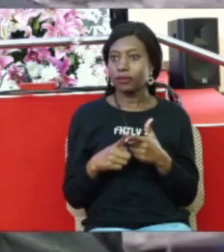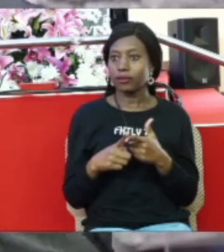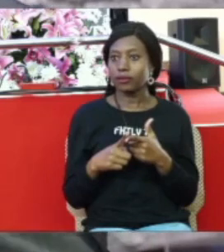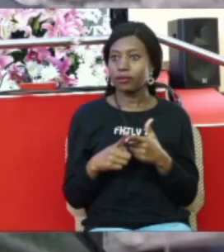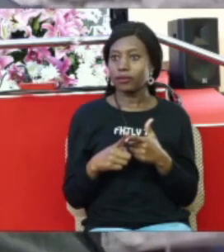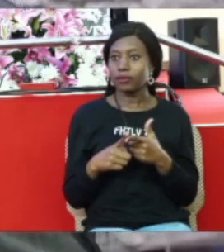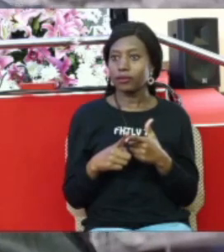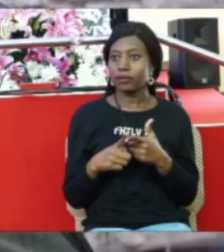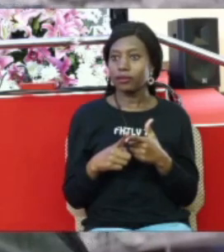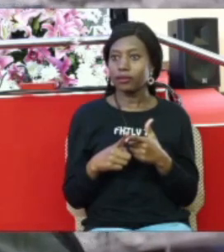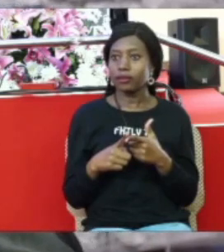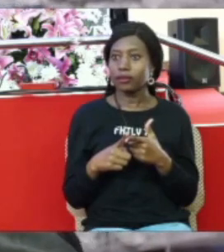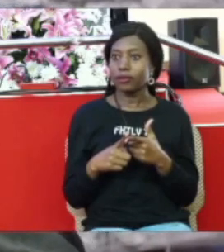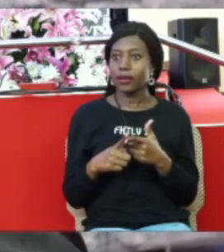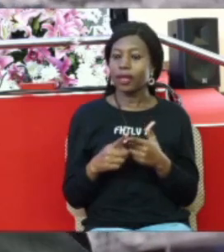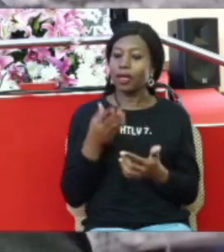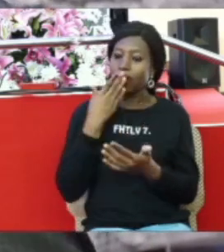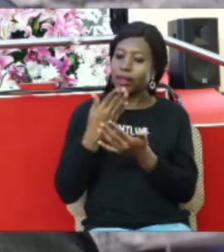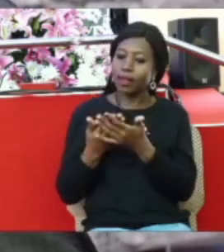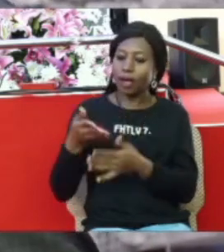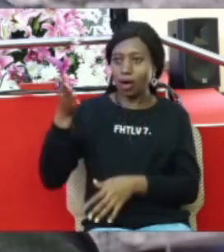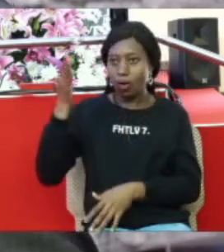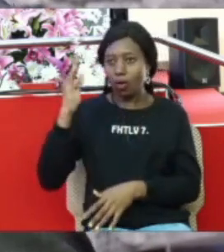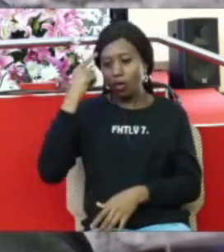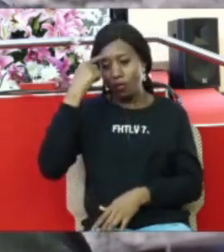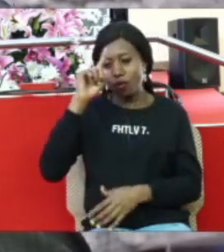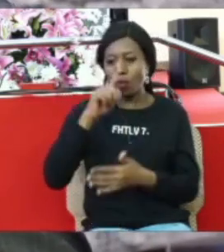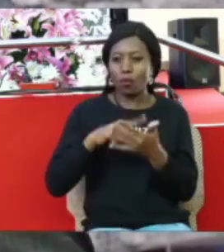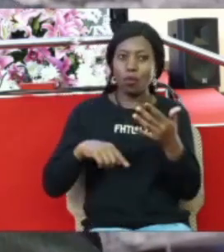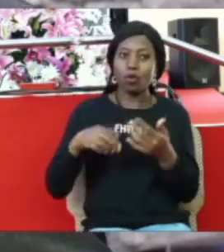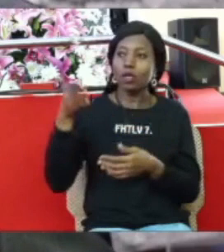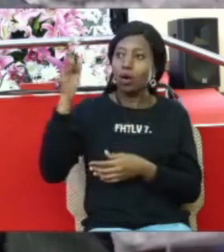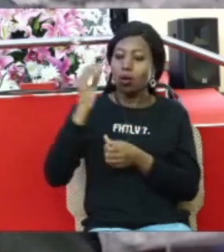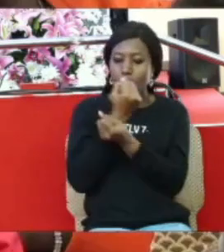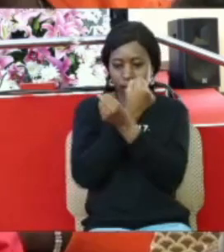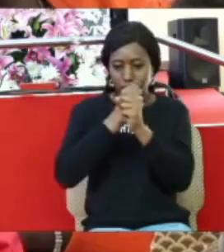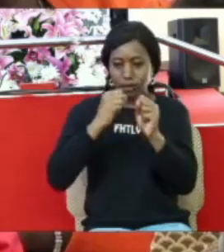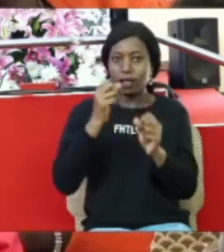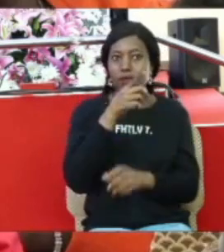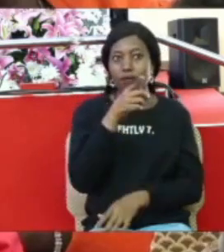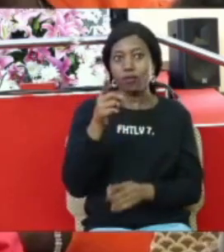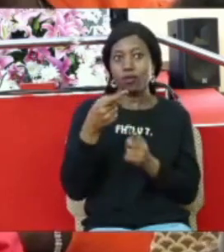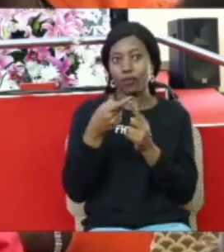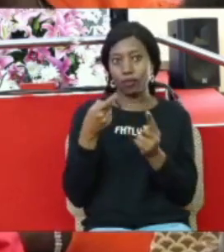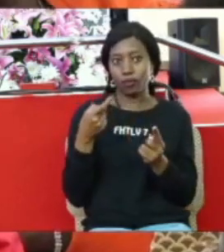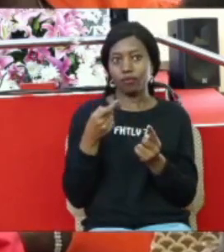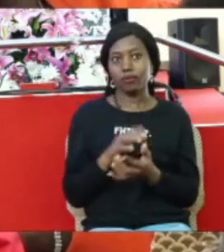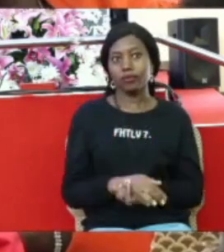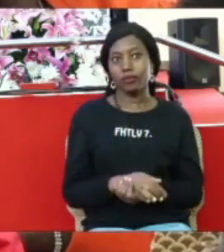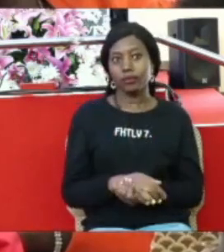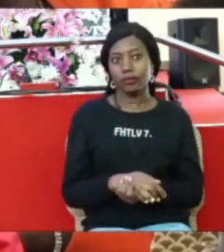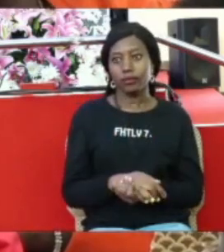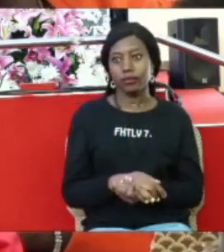For what God has delivered you from, knowingly and unknowingly. For us that we